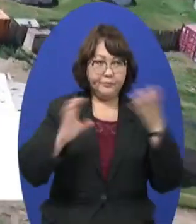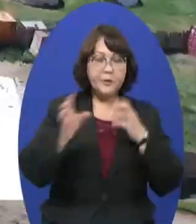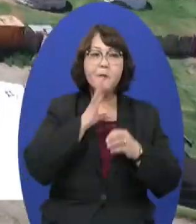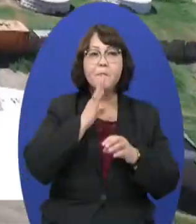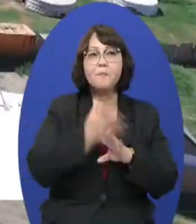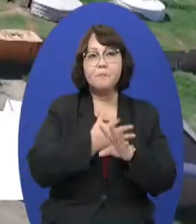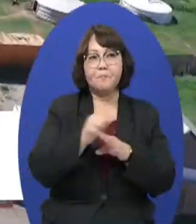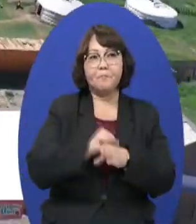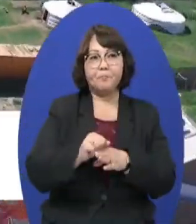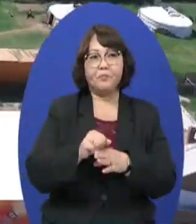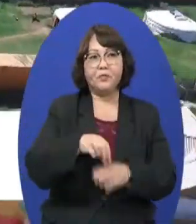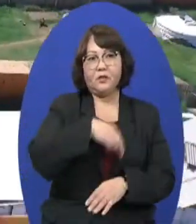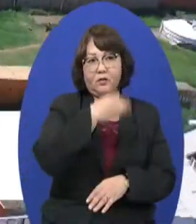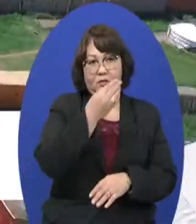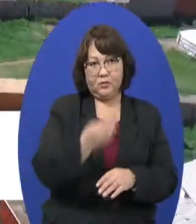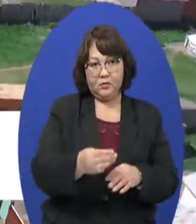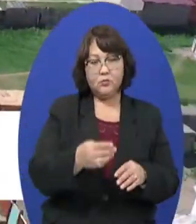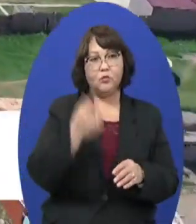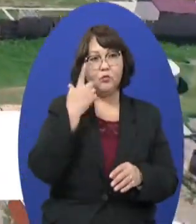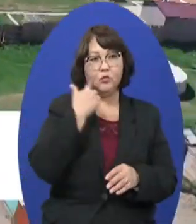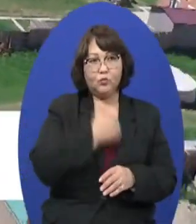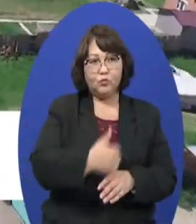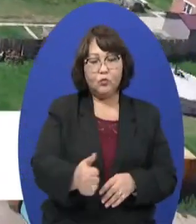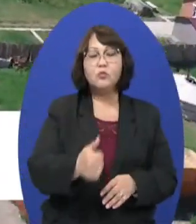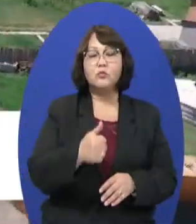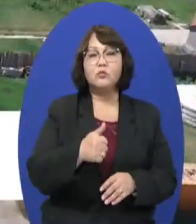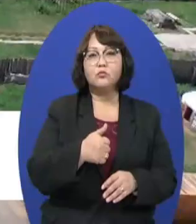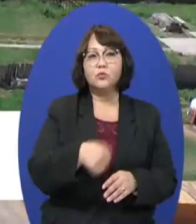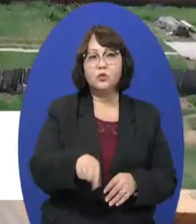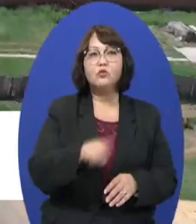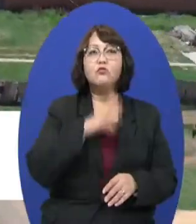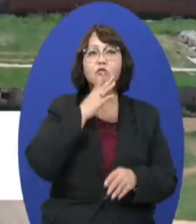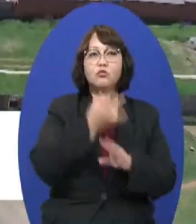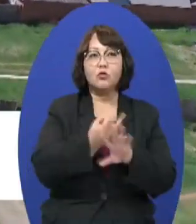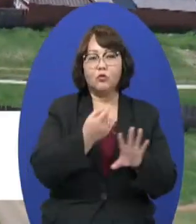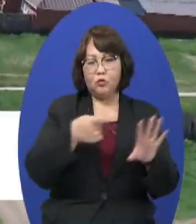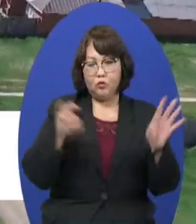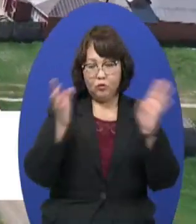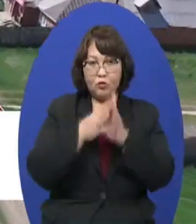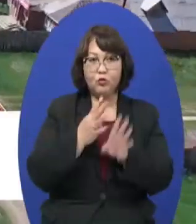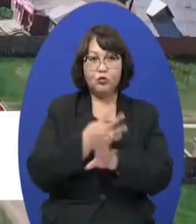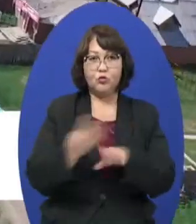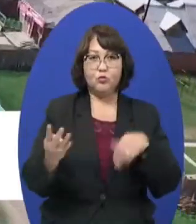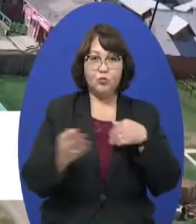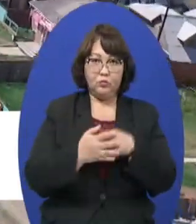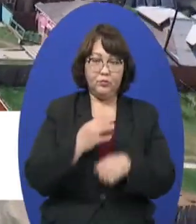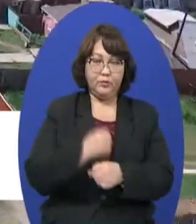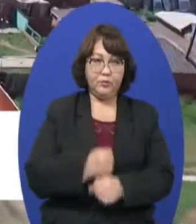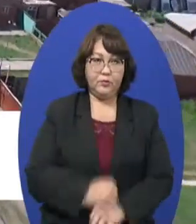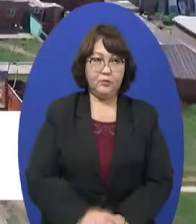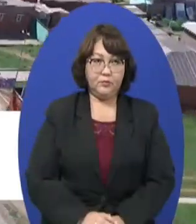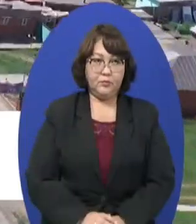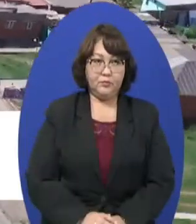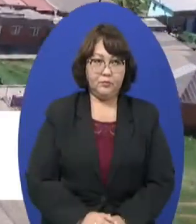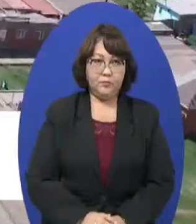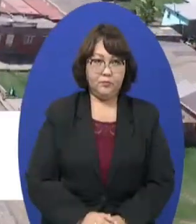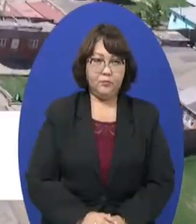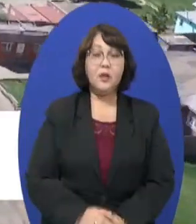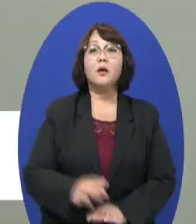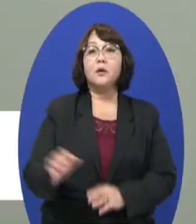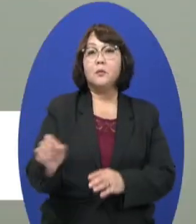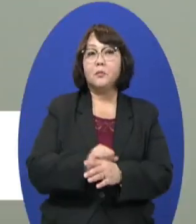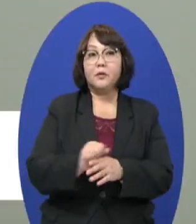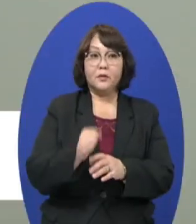байна. Тэнгис кино театрын зогсоолоос өдөр бүр өглөөний 7 цагаас 20 цаг хүртэл үйлчлэх юм байна. Бэлтгэл ажлыг хангаж ажиллаж